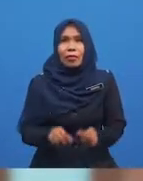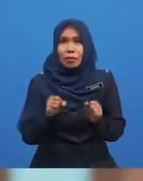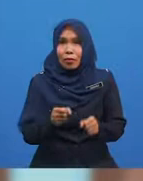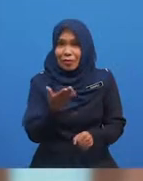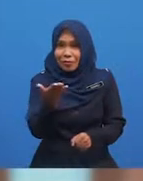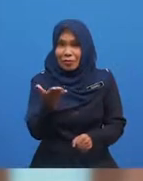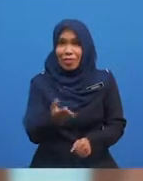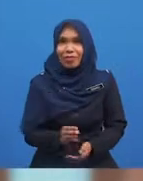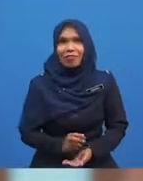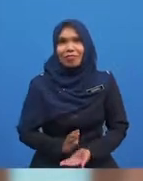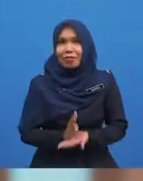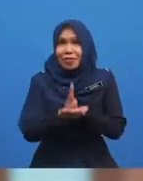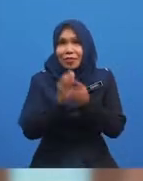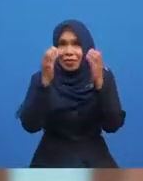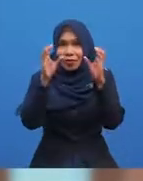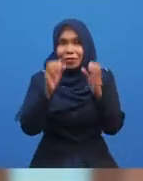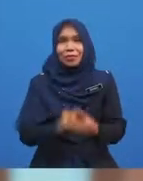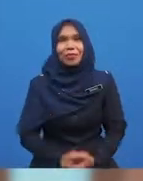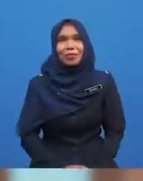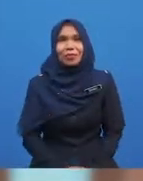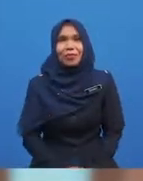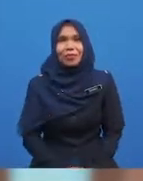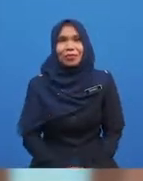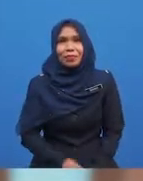kamu bantu cikgu?